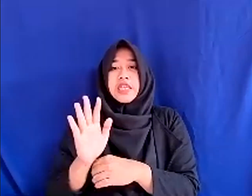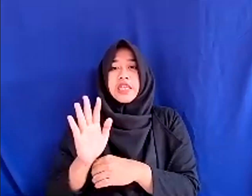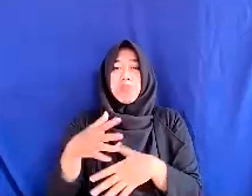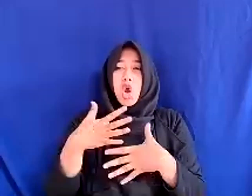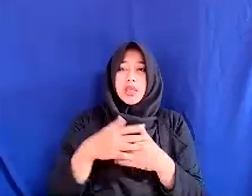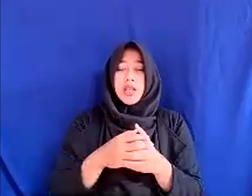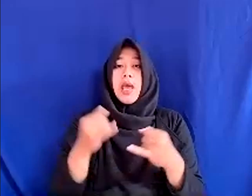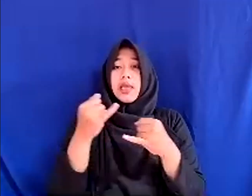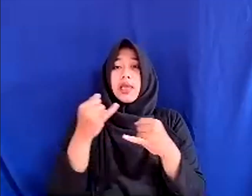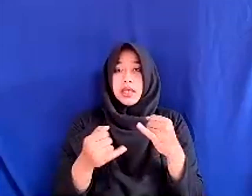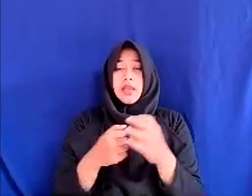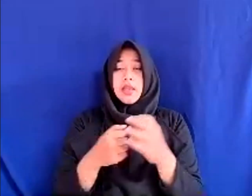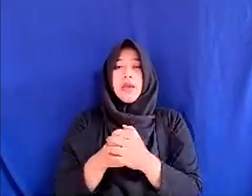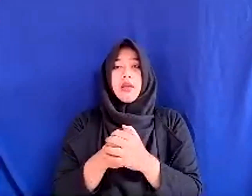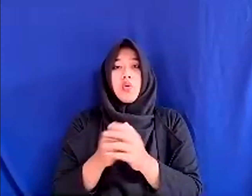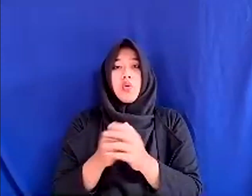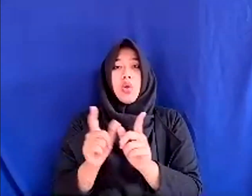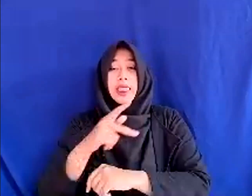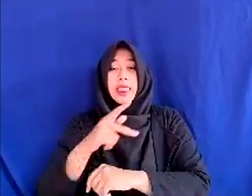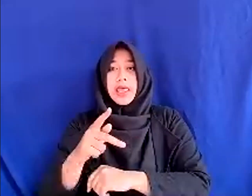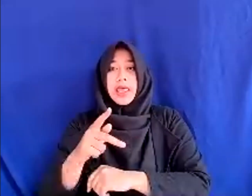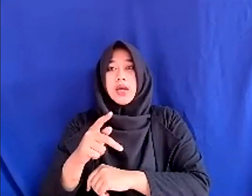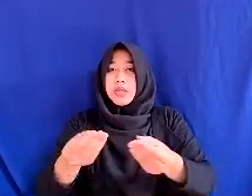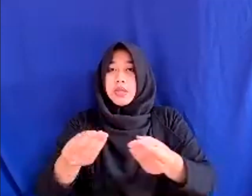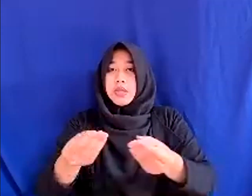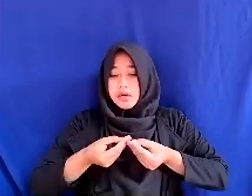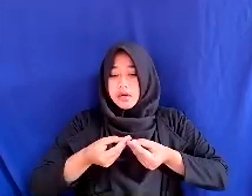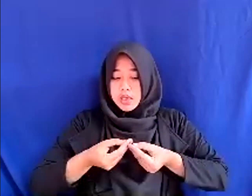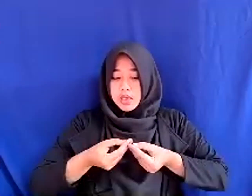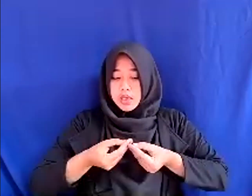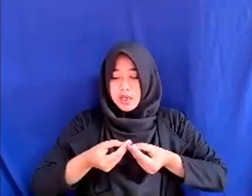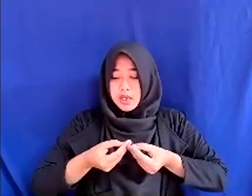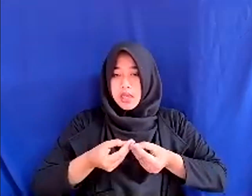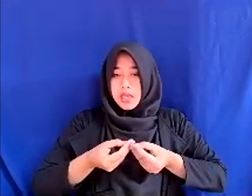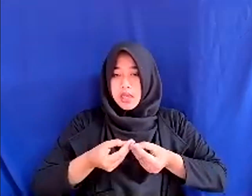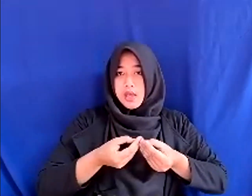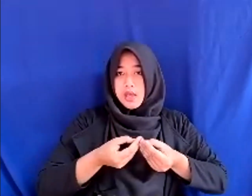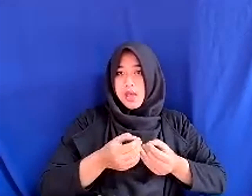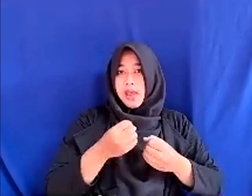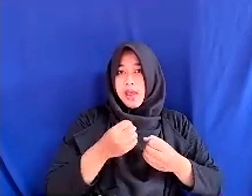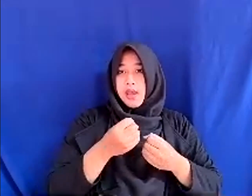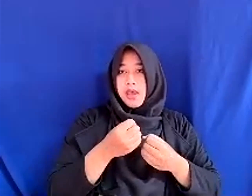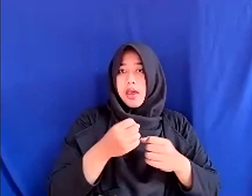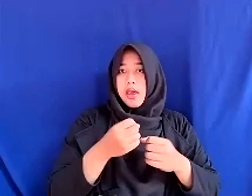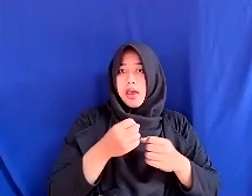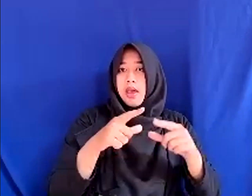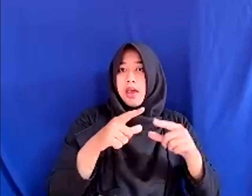walaupun kita juga menerima efek-efek akibatnya, tetapi negara-negara yang lebih maju justru malah lebih